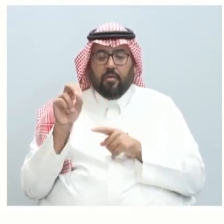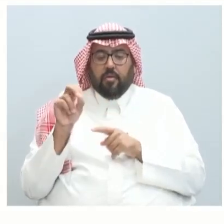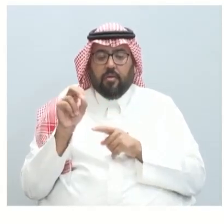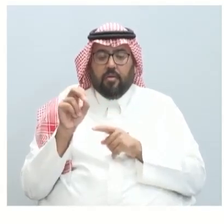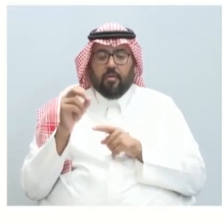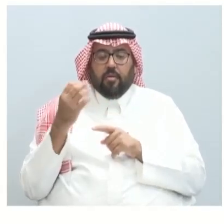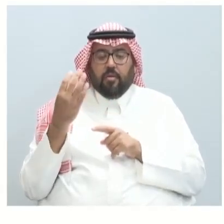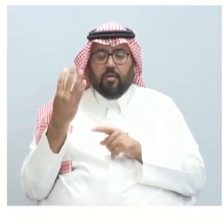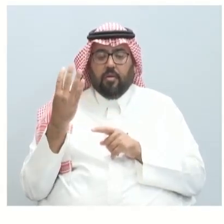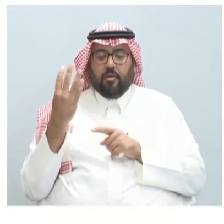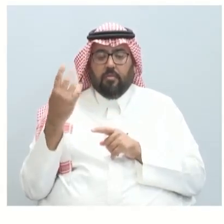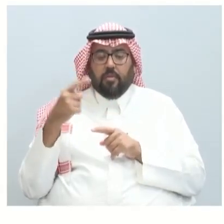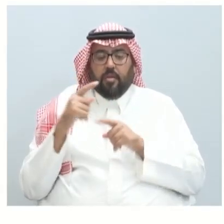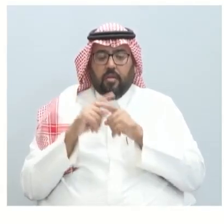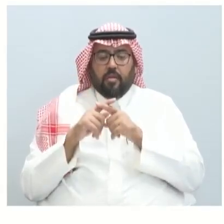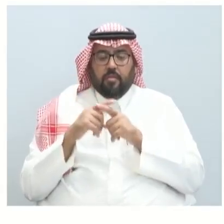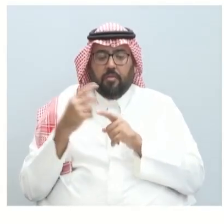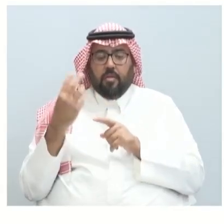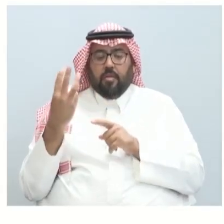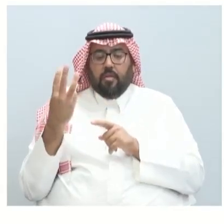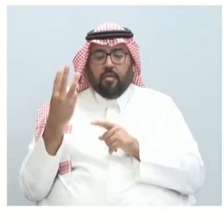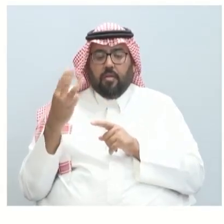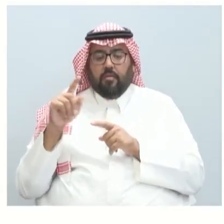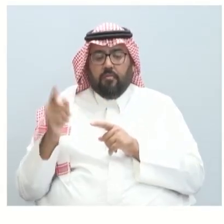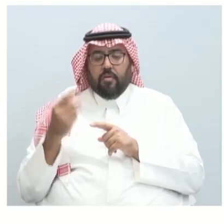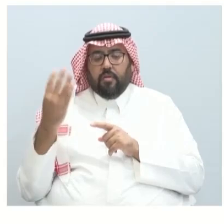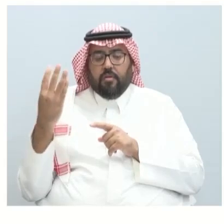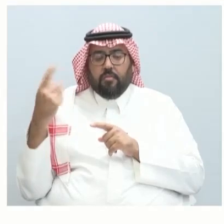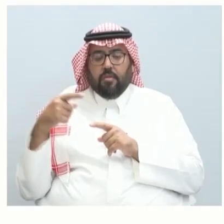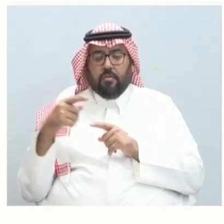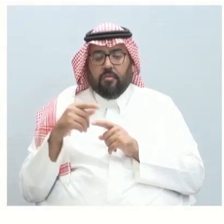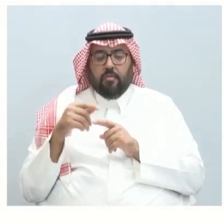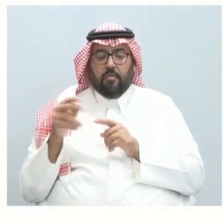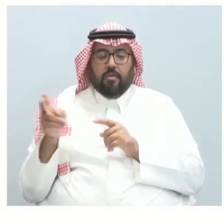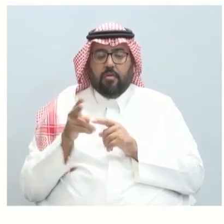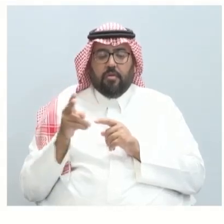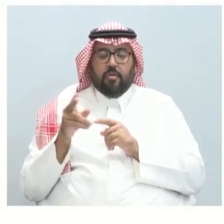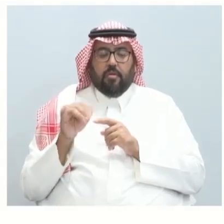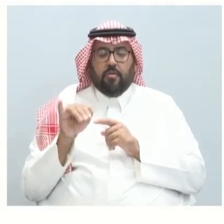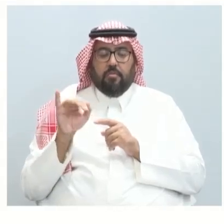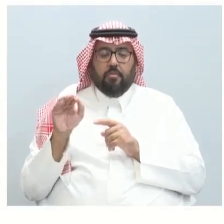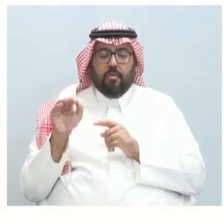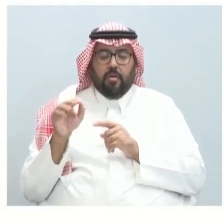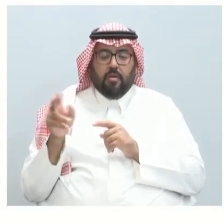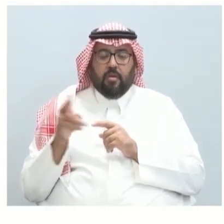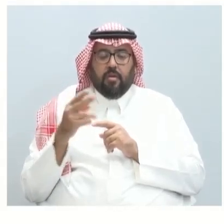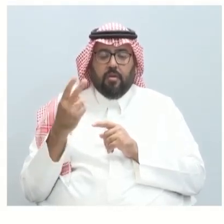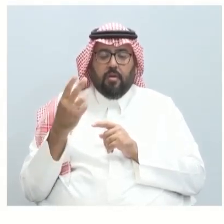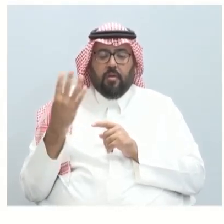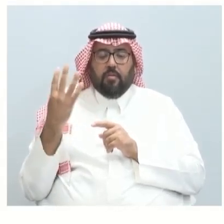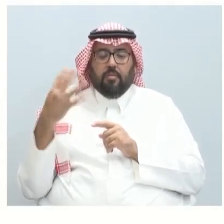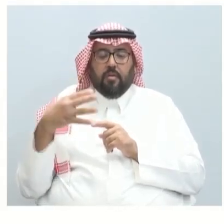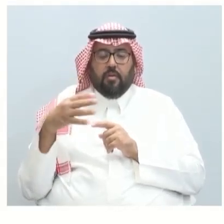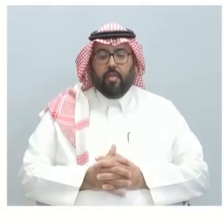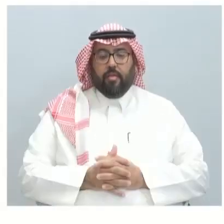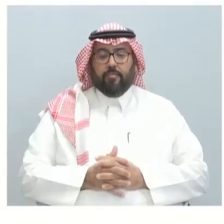والقطر هنا 14 اضربها في ثلاثه واربعه عشر جزء من مئه فسيكون الناتج تقريبا واربعون